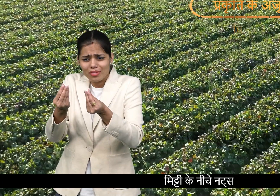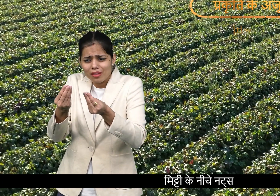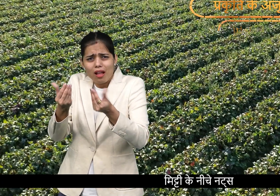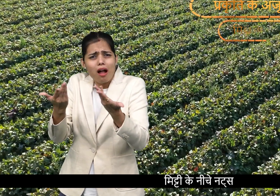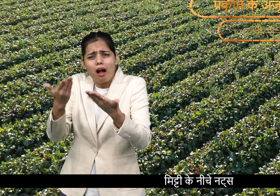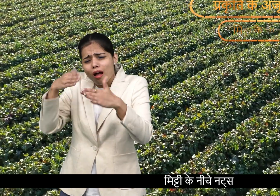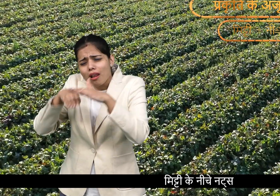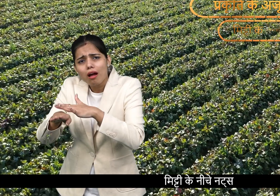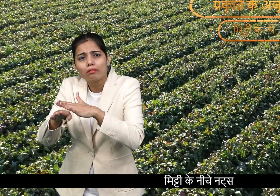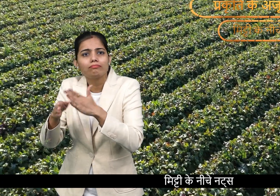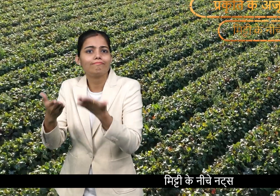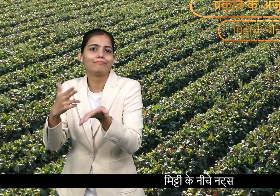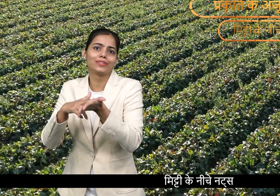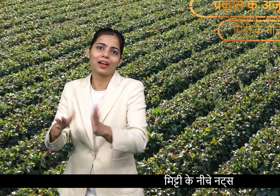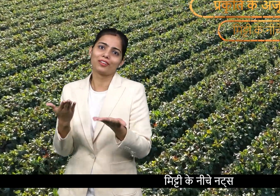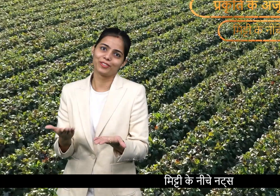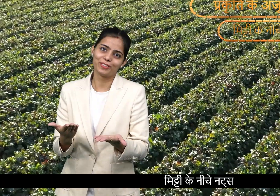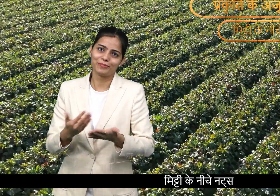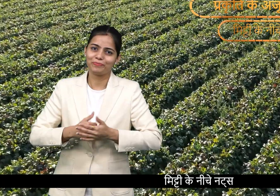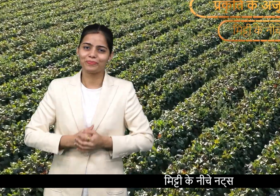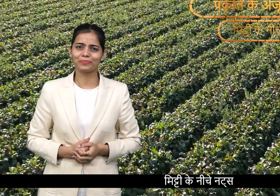मिट्टी के नीचे नट्स।